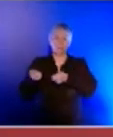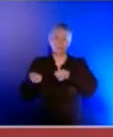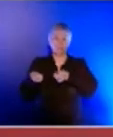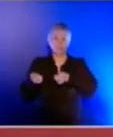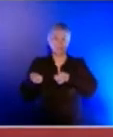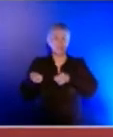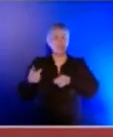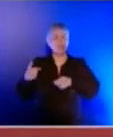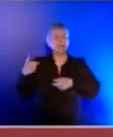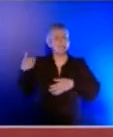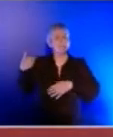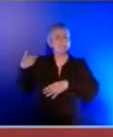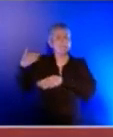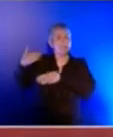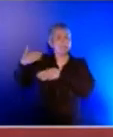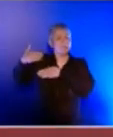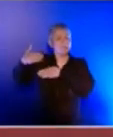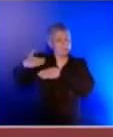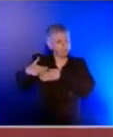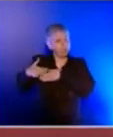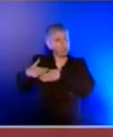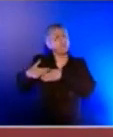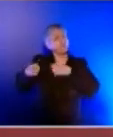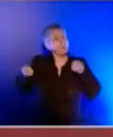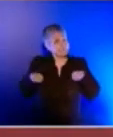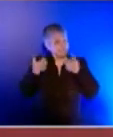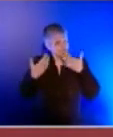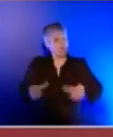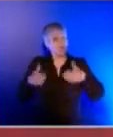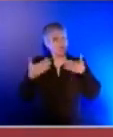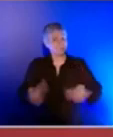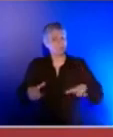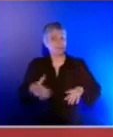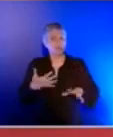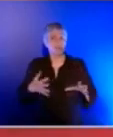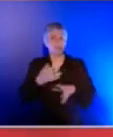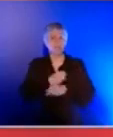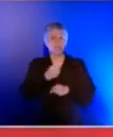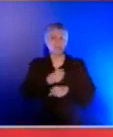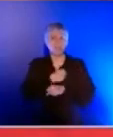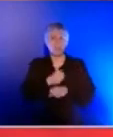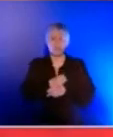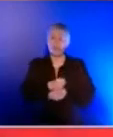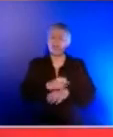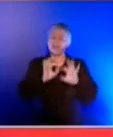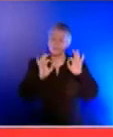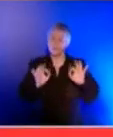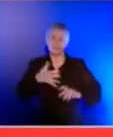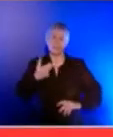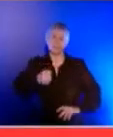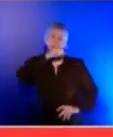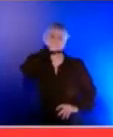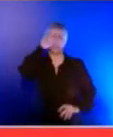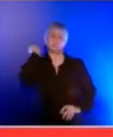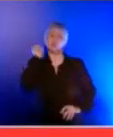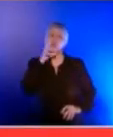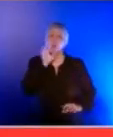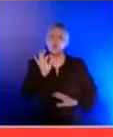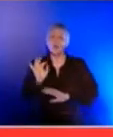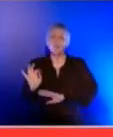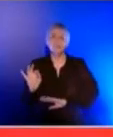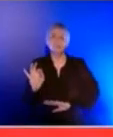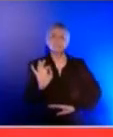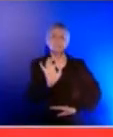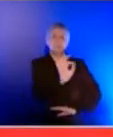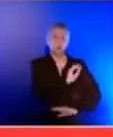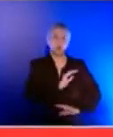αυτή την κατεύθυνση. Παρά τις δυσκολίες της πανδημίας, ο ΣΥΡΙΖΑ, Προοδευτική Συμμαχία, έχει καταφέρει να διπλασιάσει τα